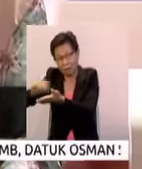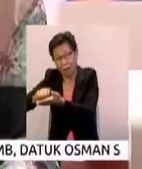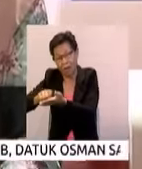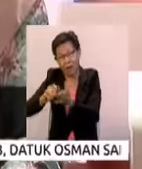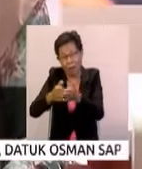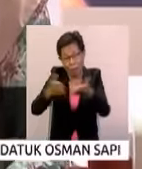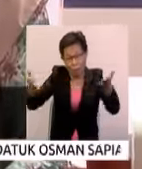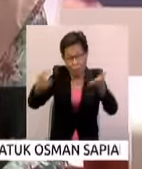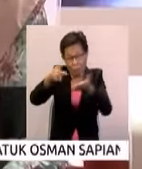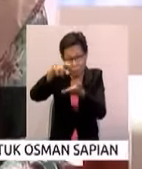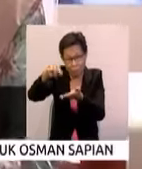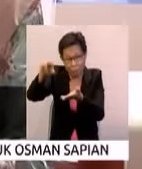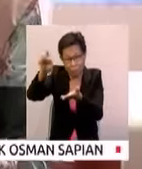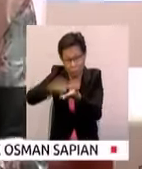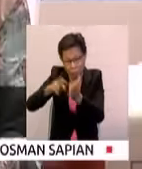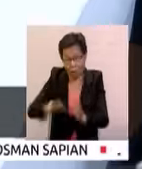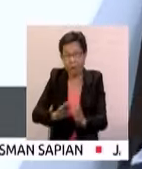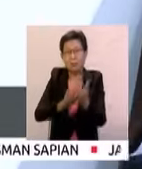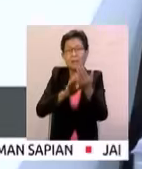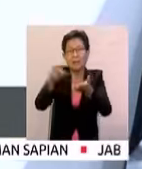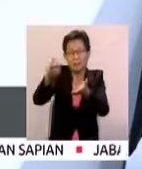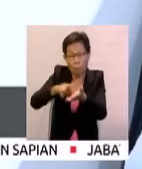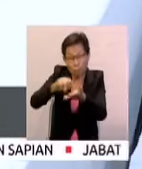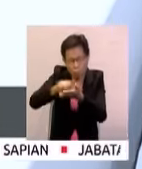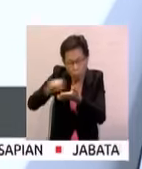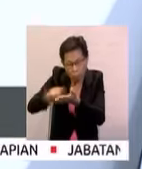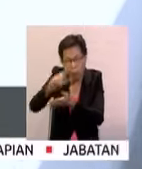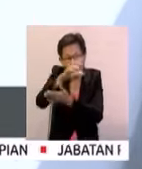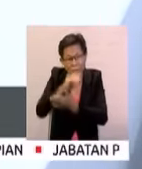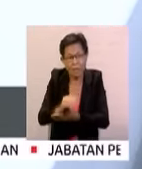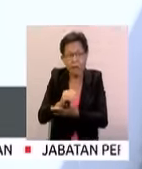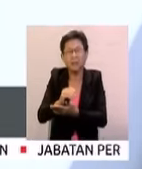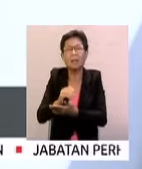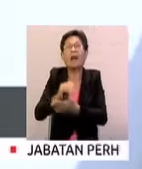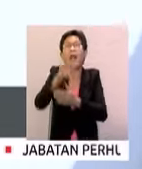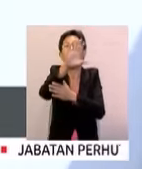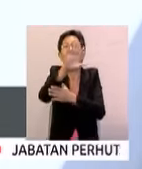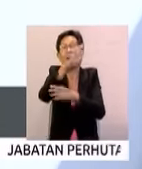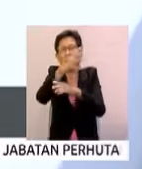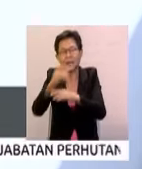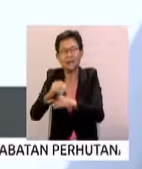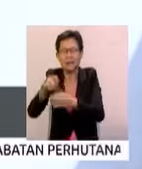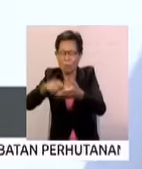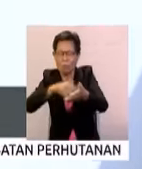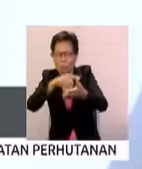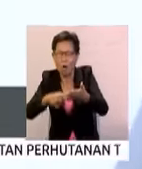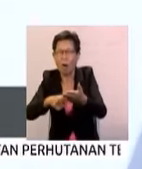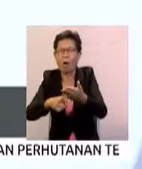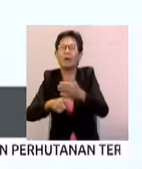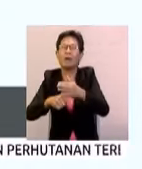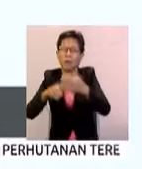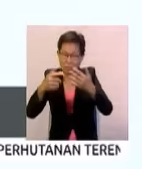terhadap 5 dan juga kritikan-kritikan yang diberi. Itu semua ke arah menambah baik pada masa yang akan